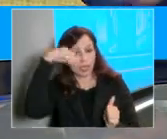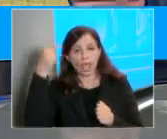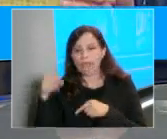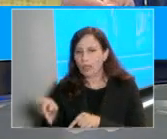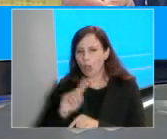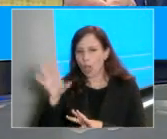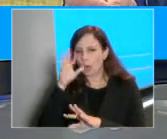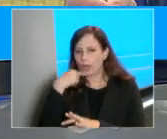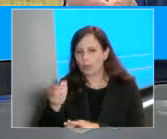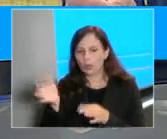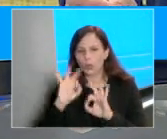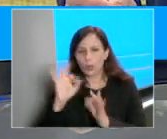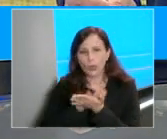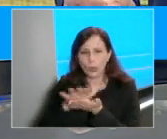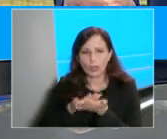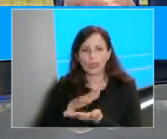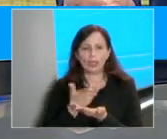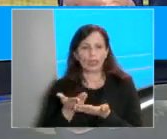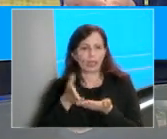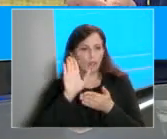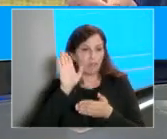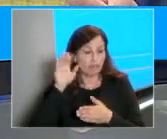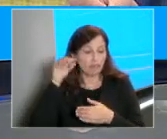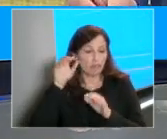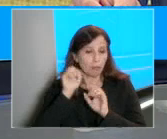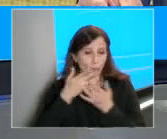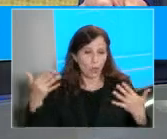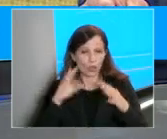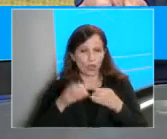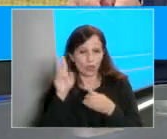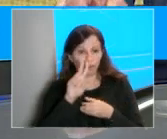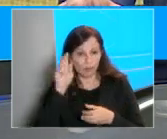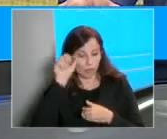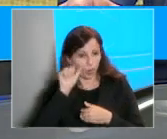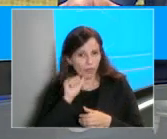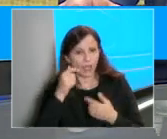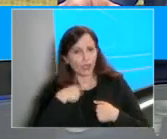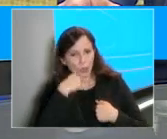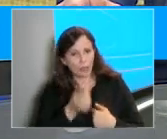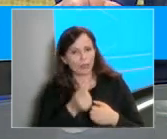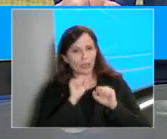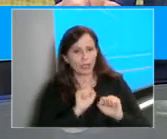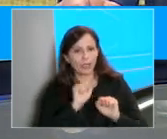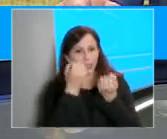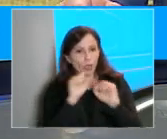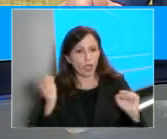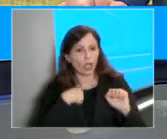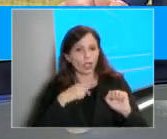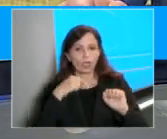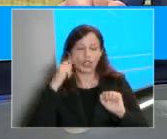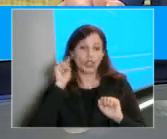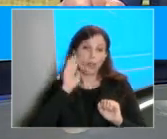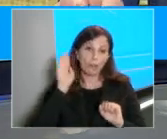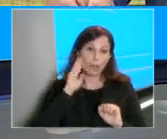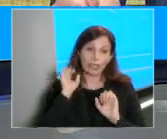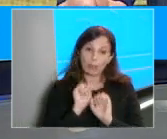דבר. בטח ובטח ובטח שלא כחול לבן. אנחנו בעד שלטון חוק, אנחנו בעד הדמוקרטיה. אנחנו אומרים את זה כל הזמן מבוקר הדרך. שמעתי את המילה בעד ולא נגד. אני